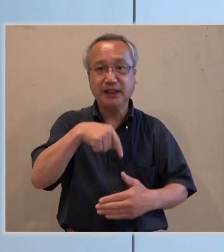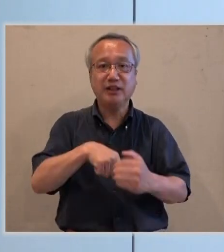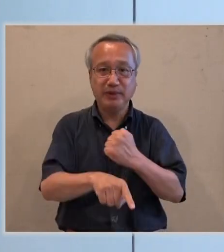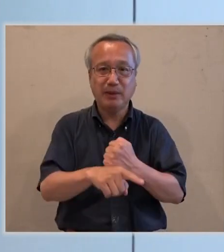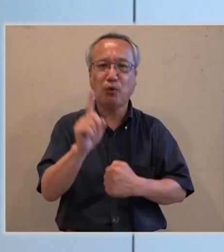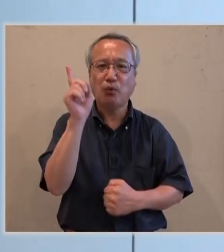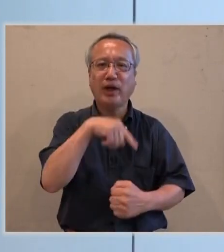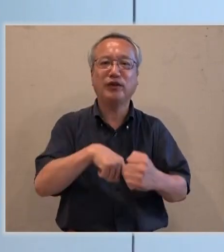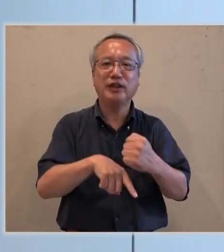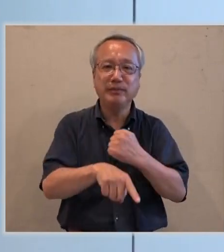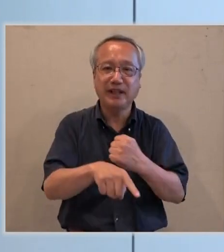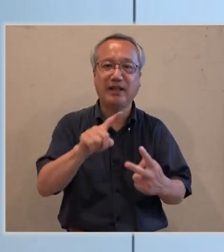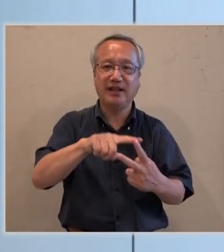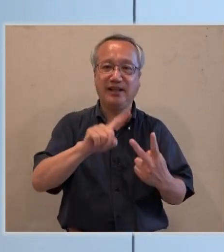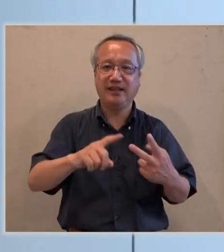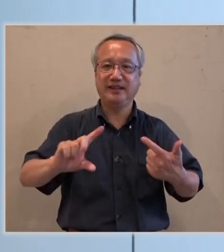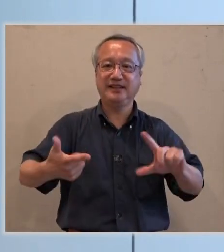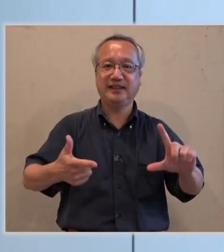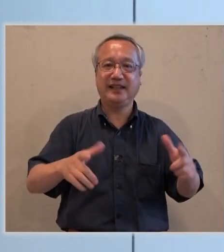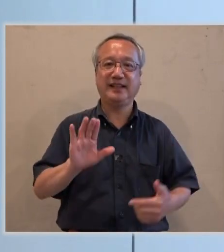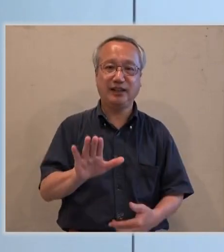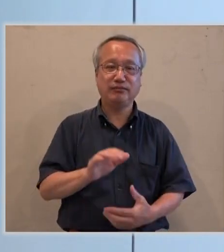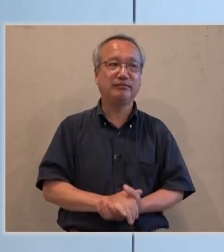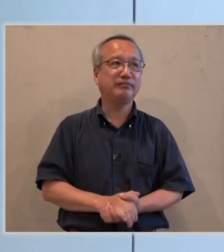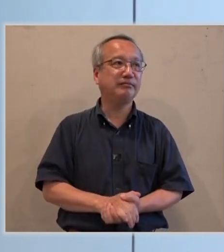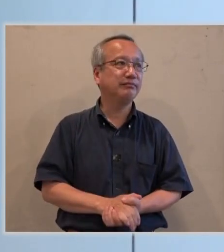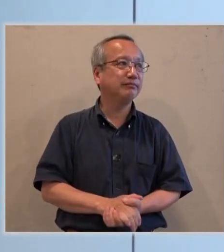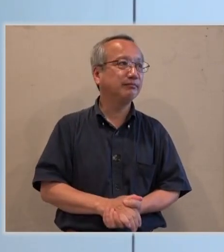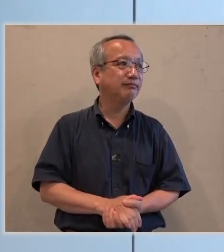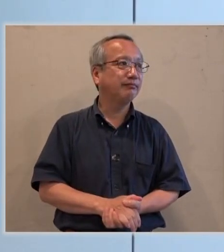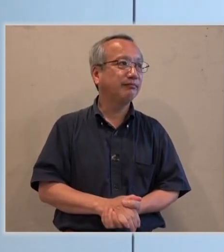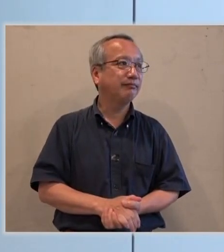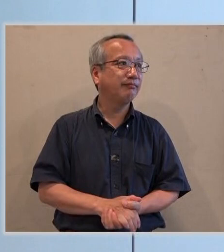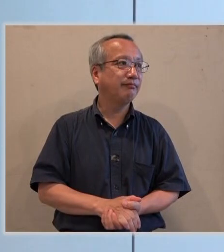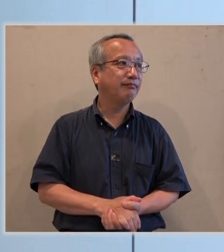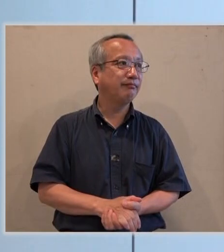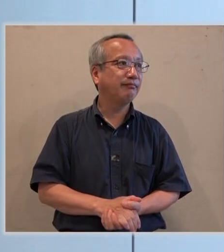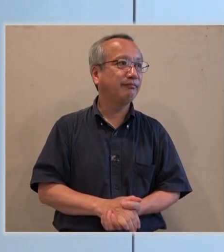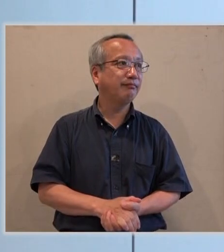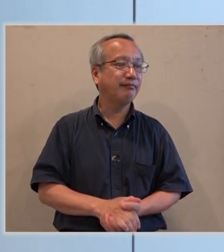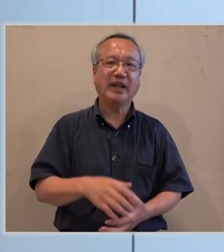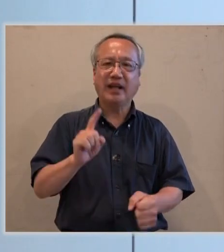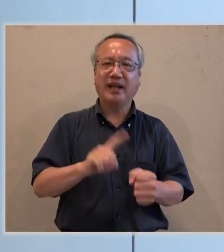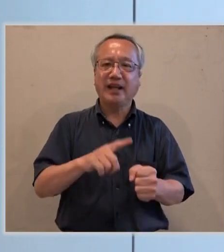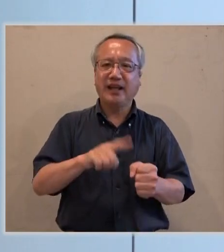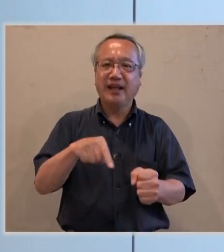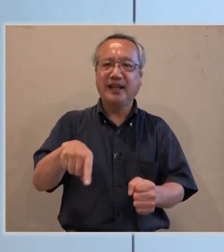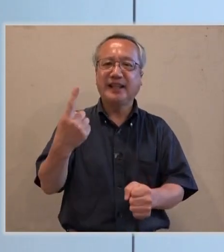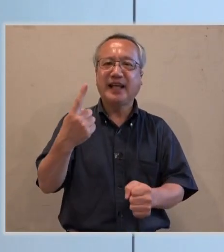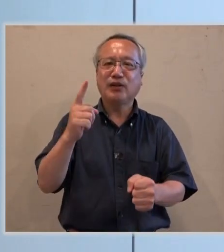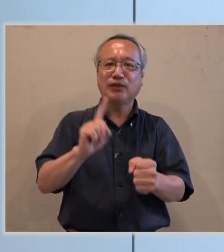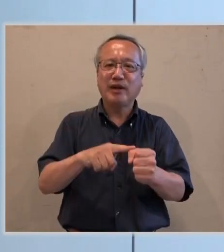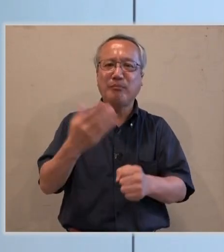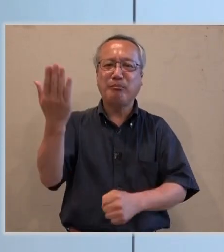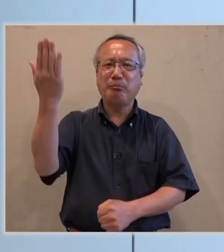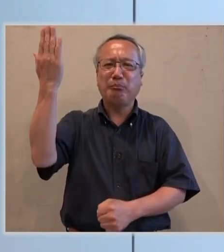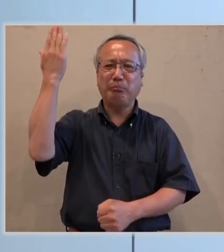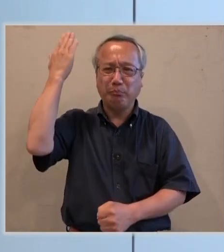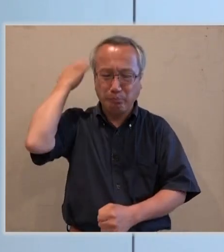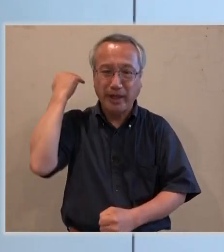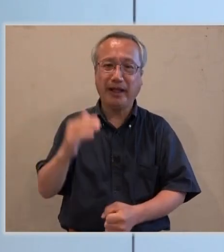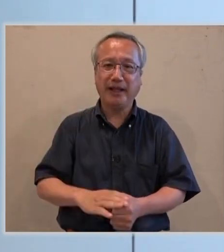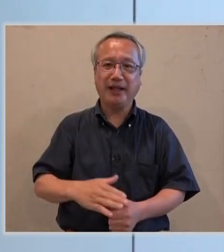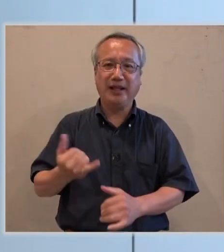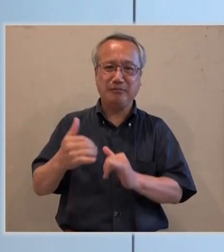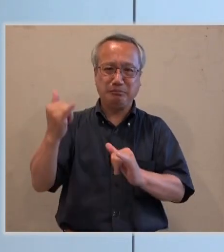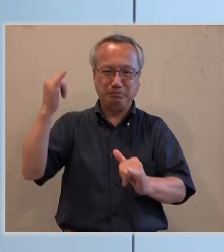味でも違います。というのもクーベルタンがこのオリンピックを作ったのはもう100年も前のことで、古代の2000